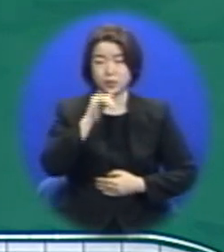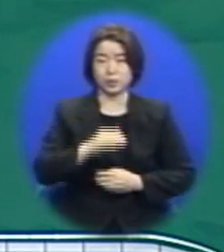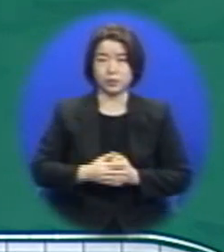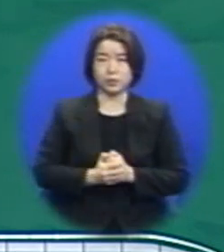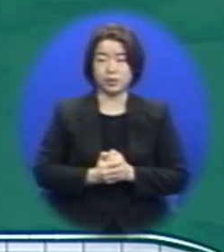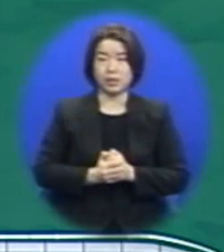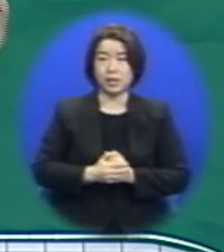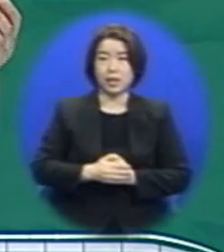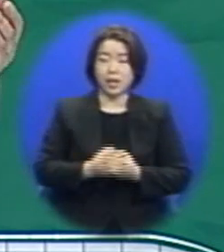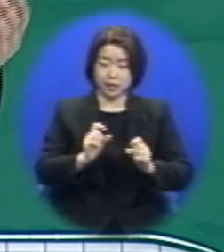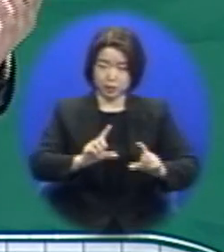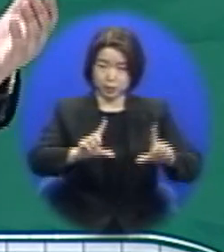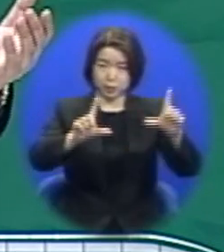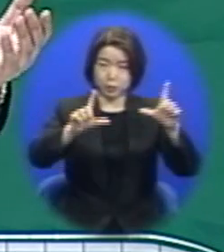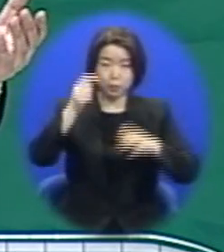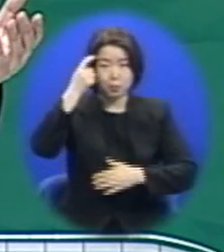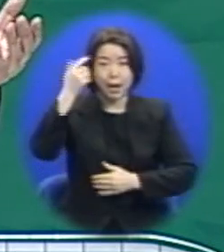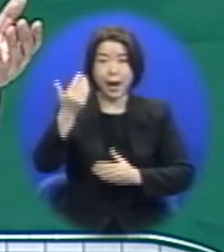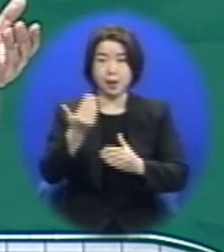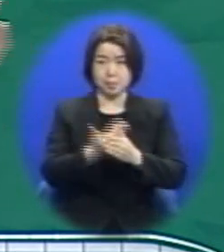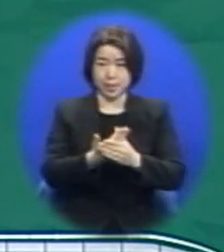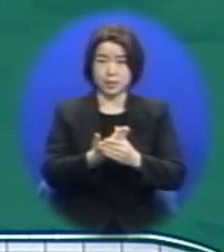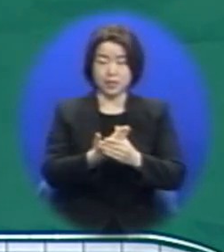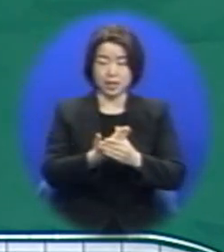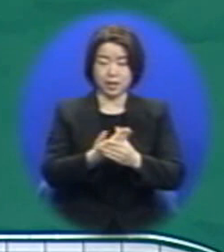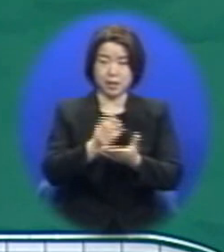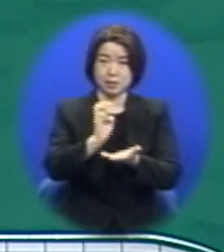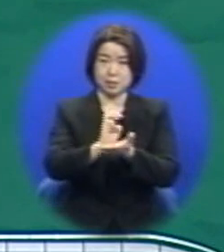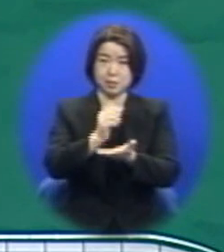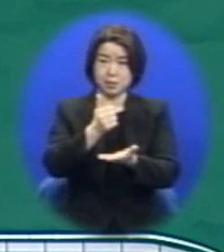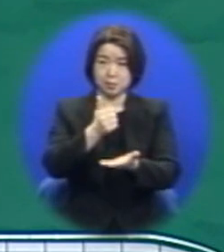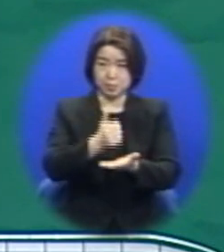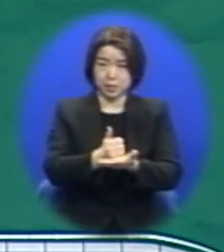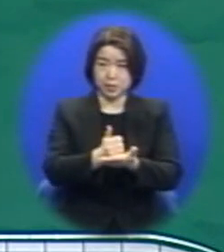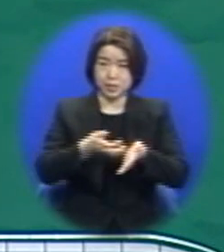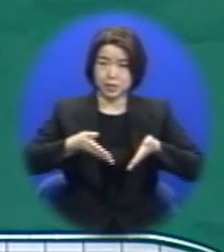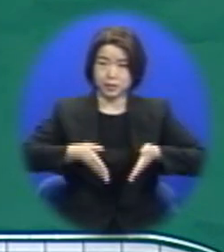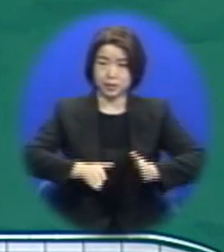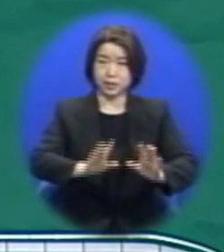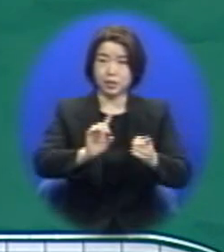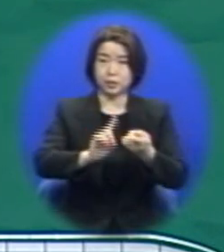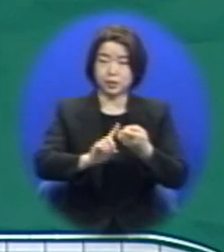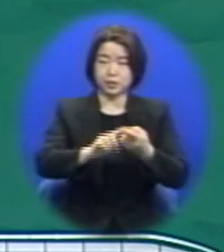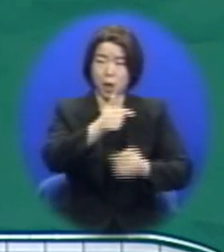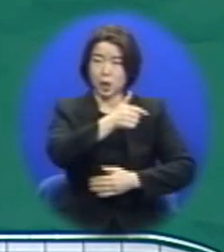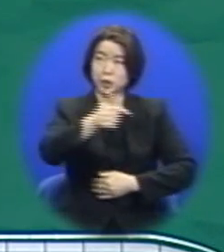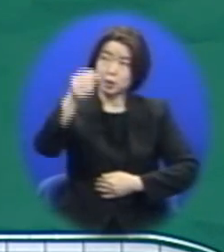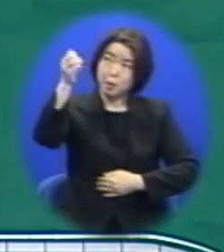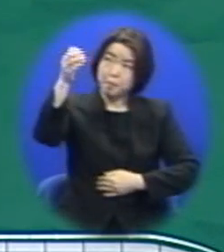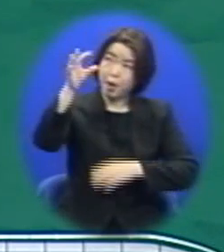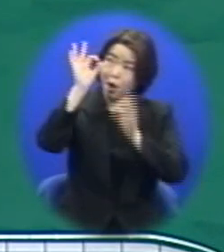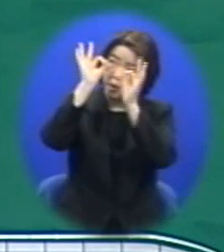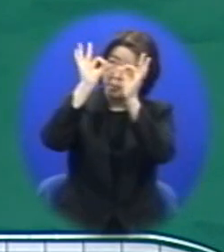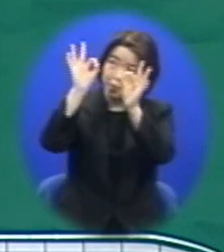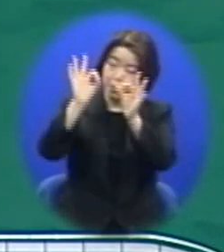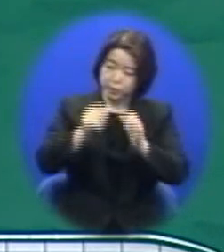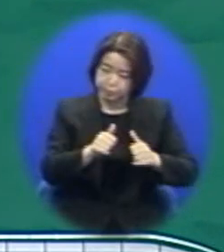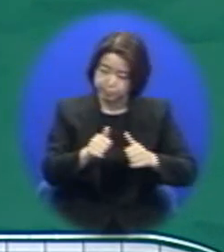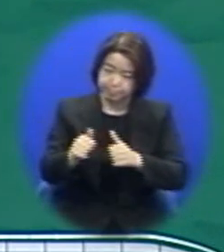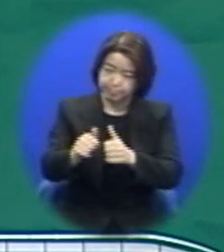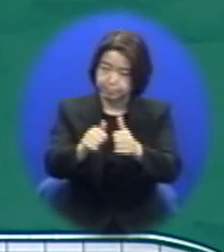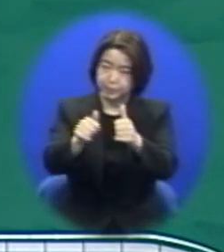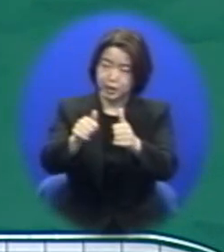동방박사가 예수님이 태어나신 메시아가 태어나신 징조를 큰 별을 보고 발견하고 그리고 그 별을 따라